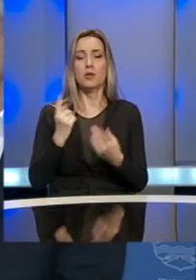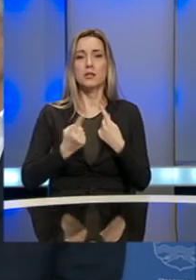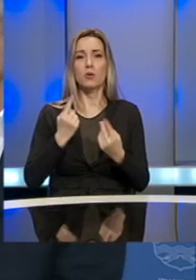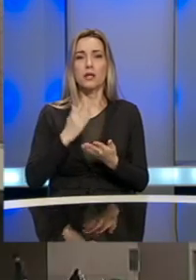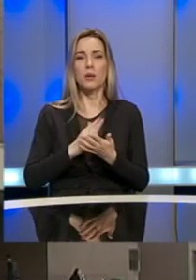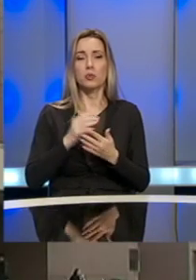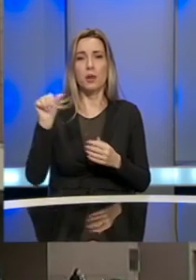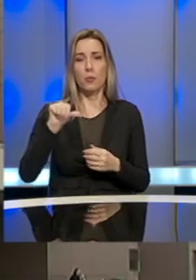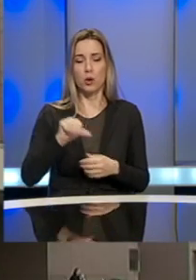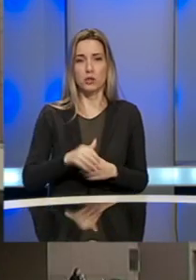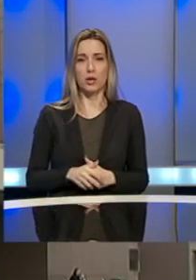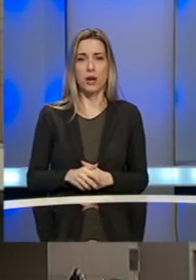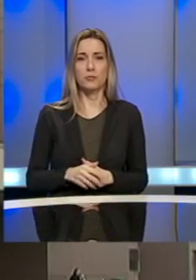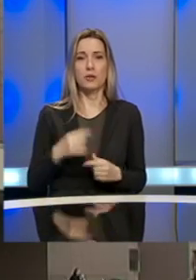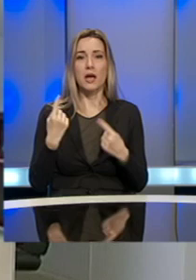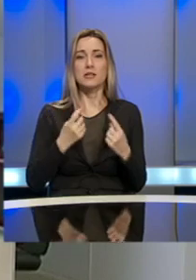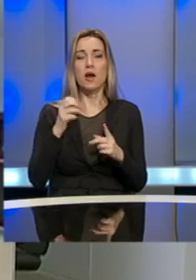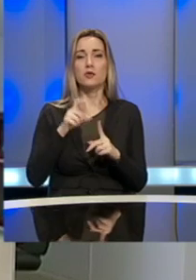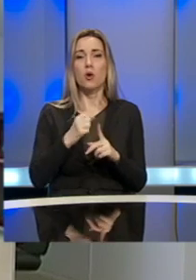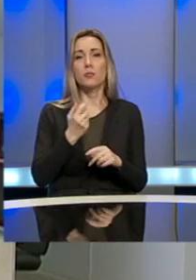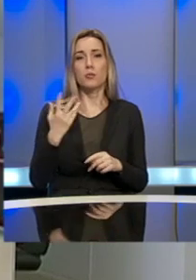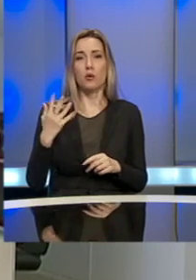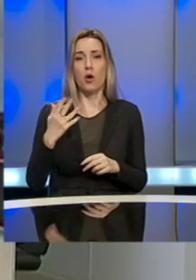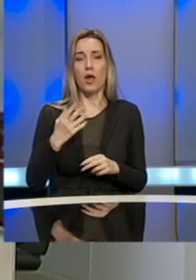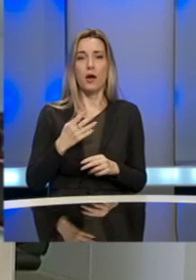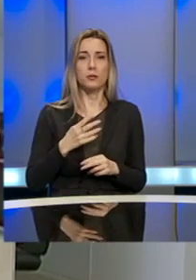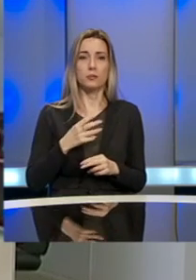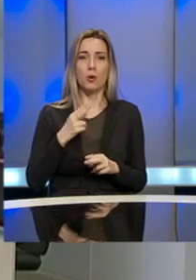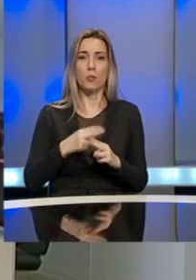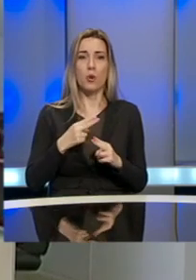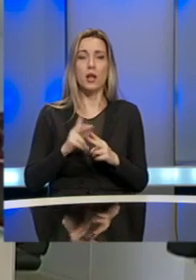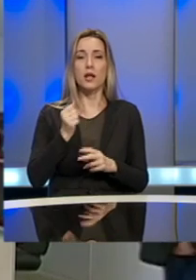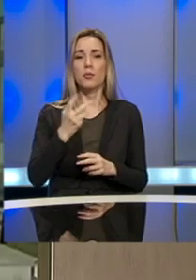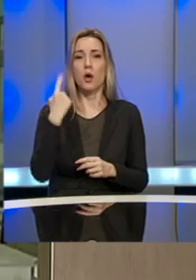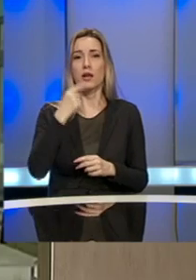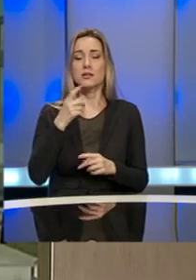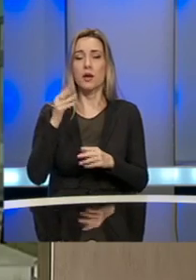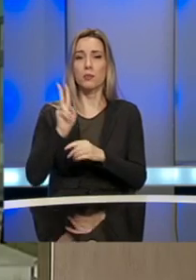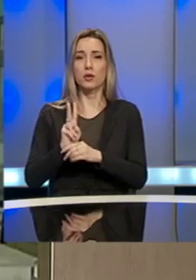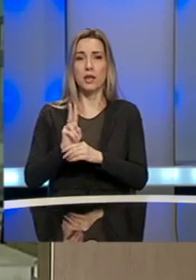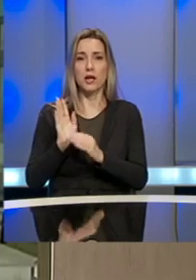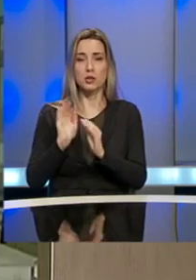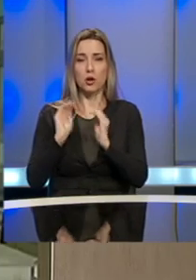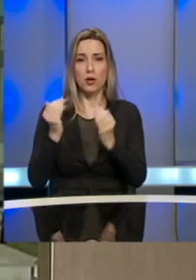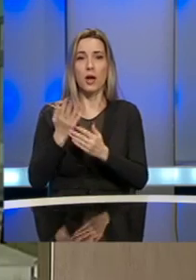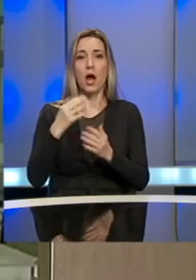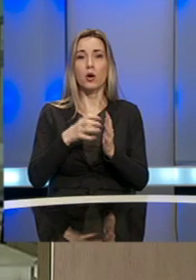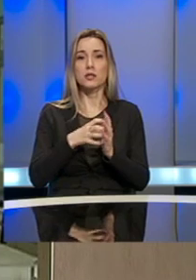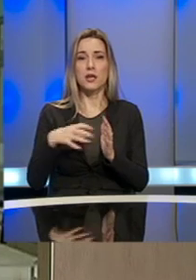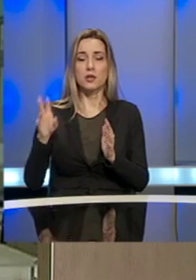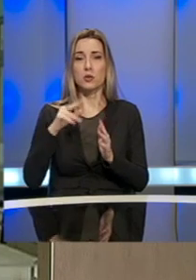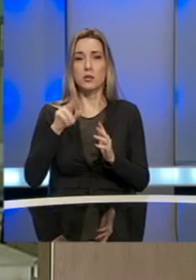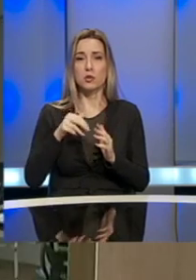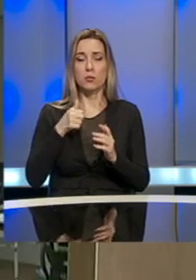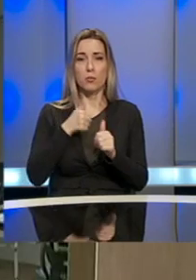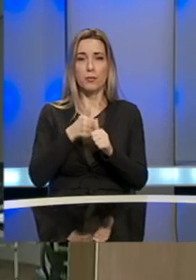bude pogoršavala? Zavisno od broja oboljelih i broja lica pod nadzorom. Ako se nastavi ova situacija u kojoj možemo pratiti svaki od